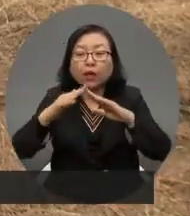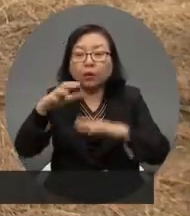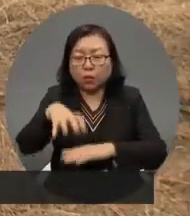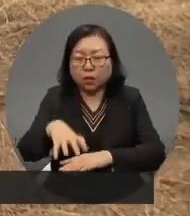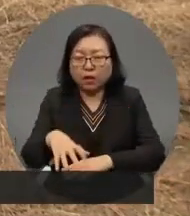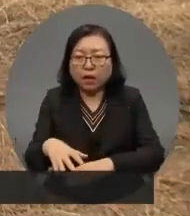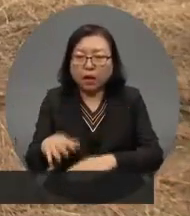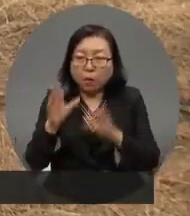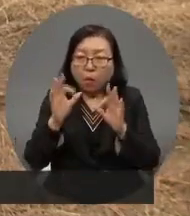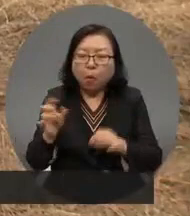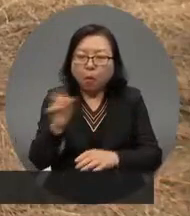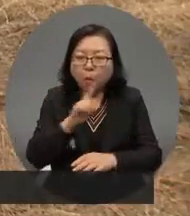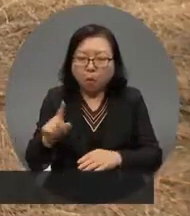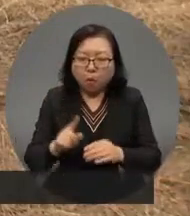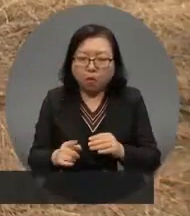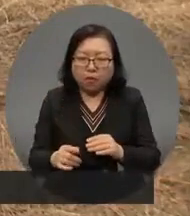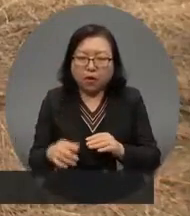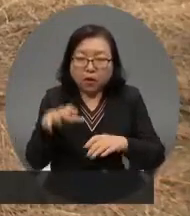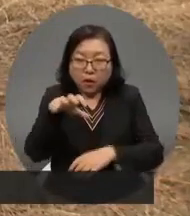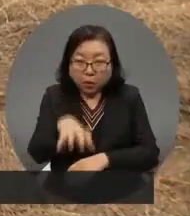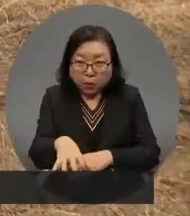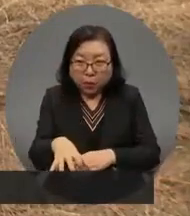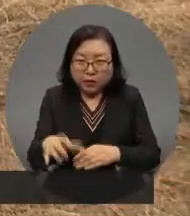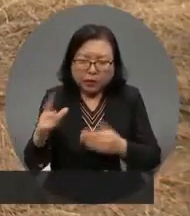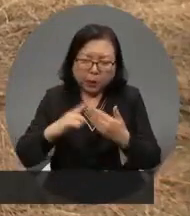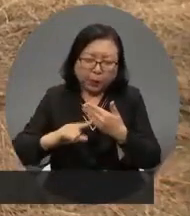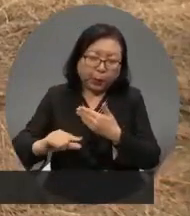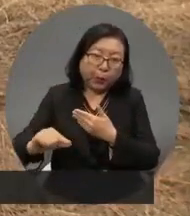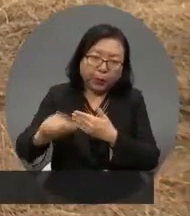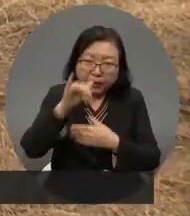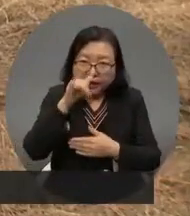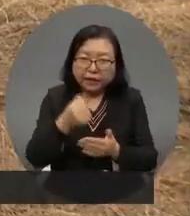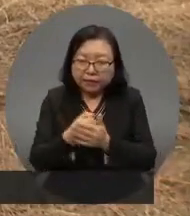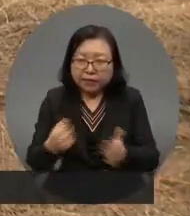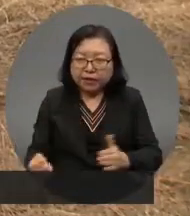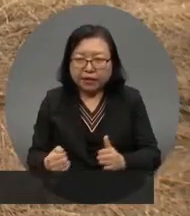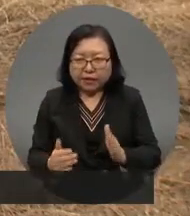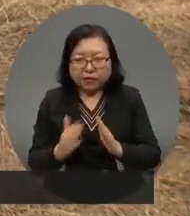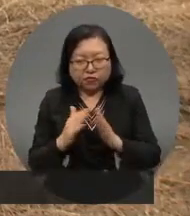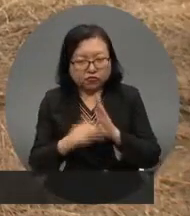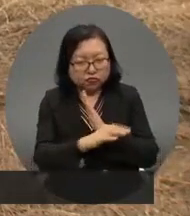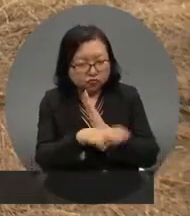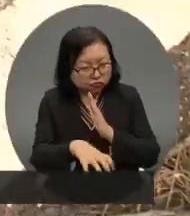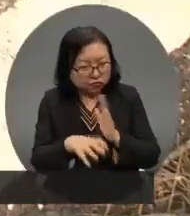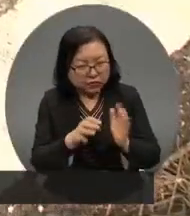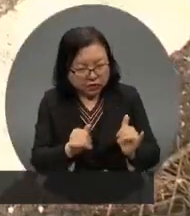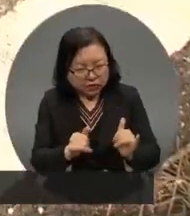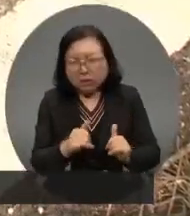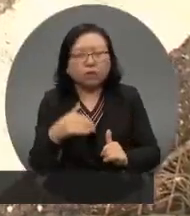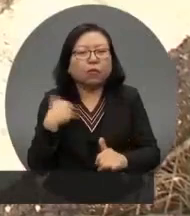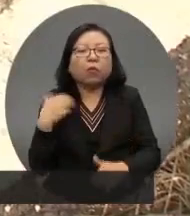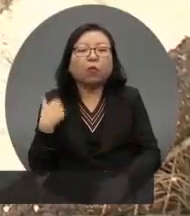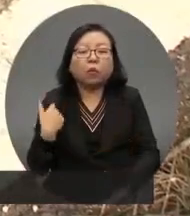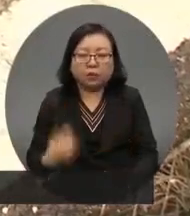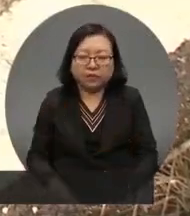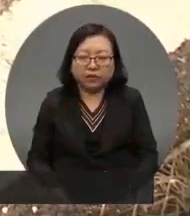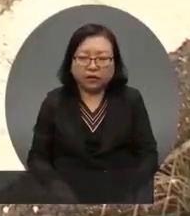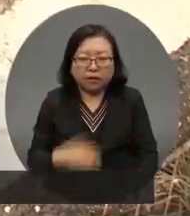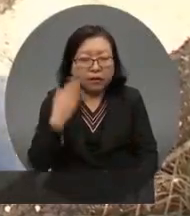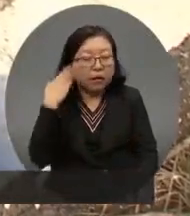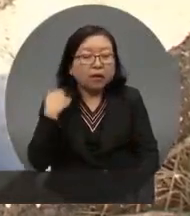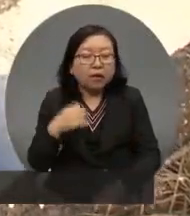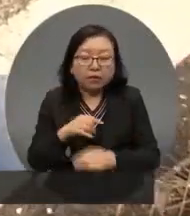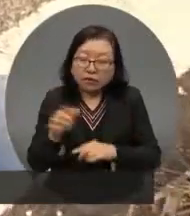것처럼 교회가 마을 깊숙이 위치해 있어 학대 사실을 인근 마을 주민들은 알기 어려웠습니다. 때릴 사람은 아니라고 보는데